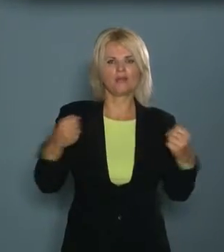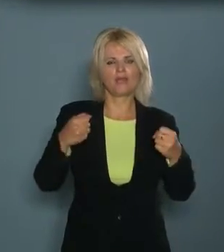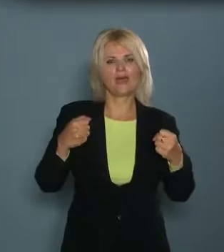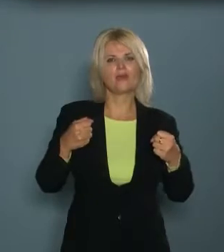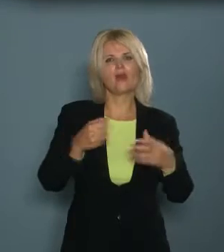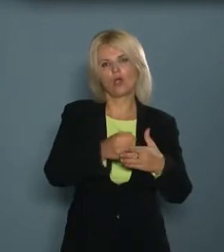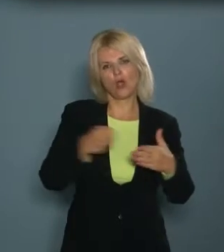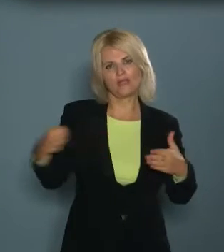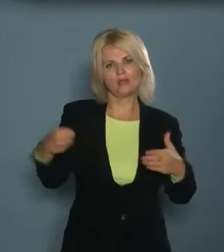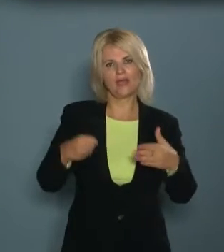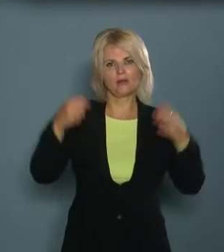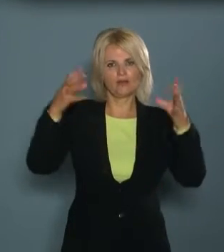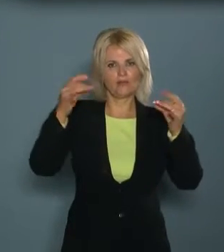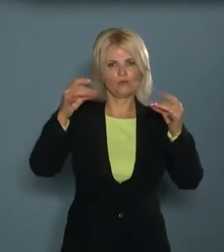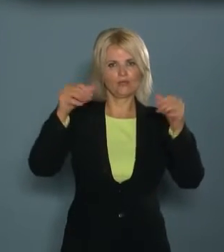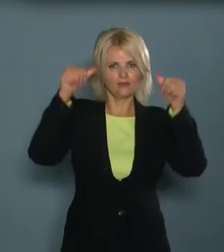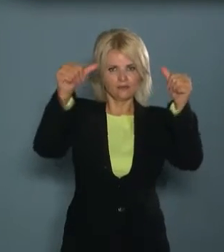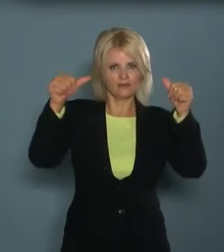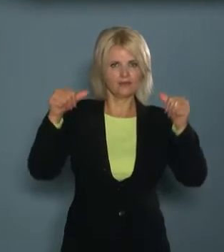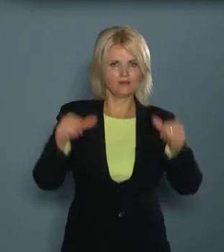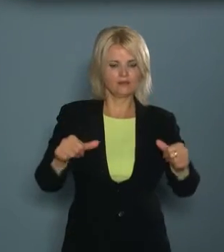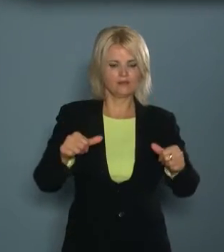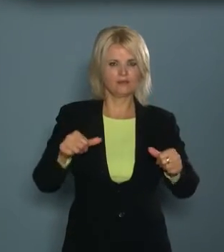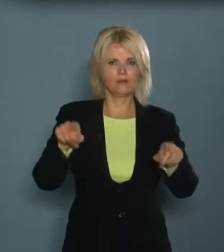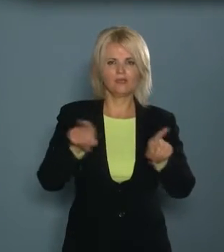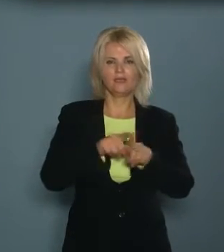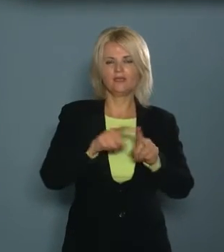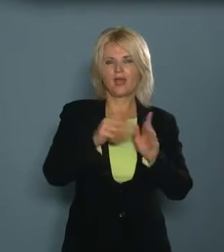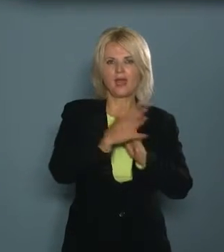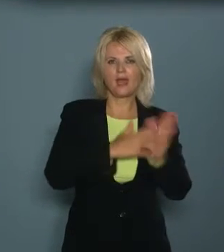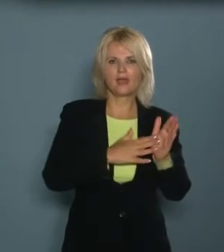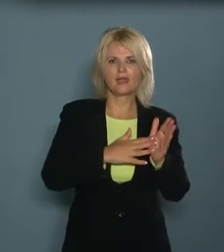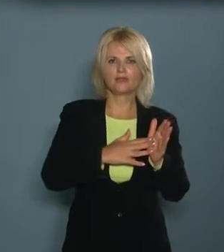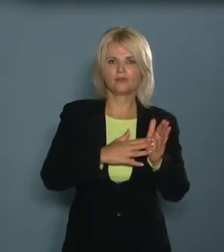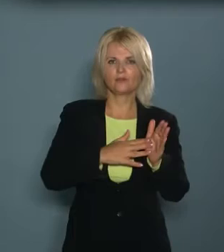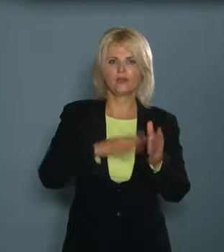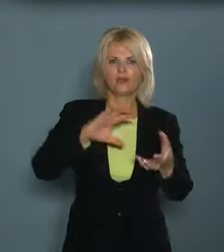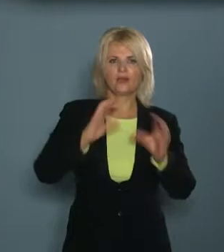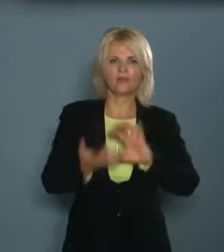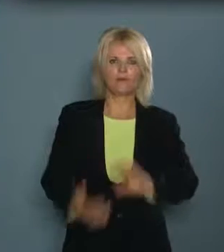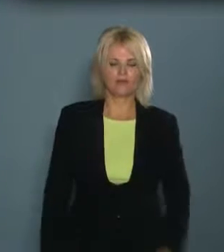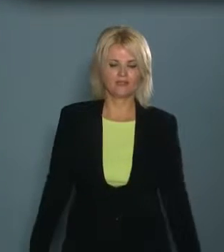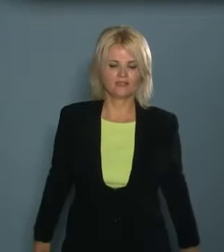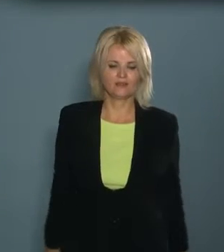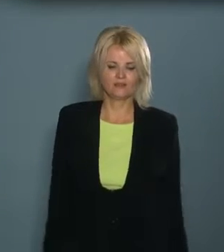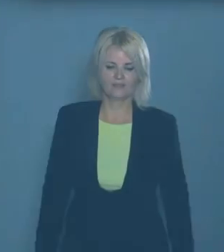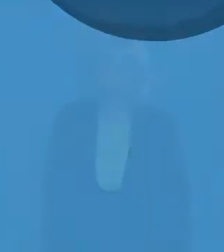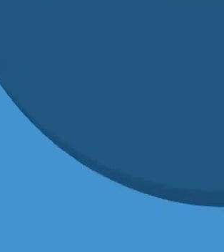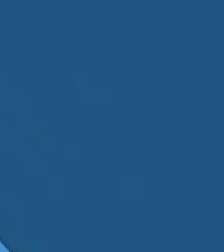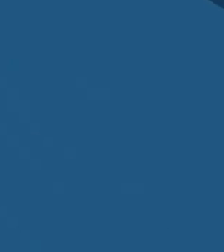mi utókor úgy tartjuk, hogy ezzel vette kezdetét az úgynevezett reformáció.